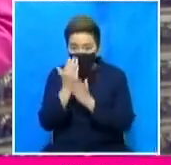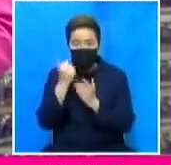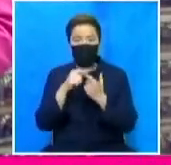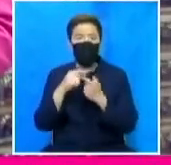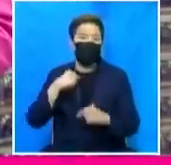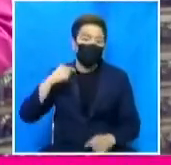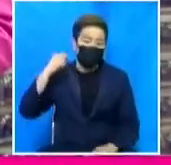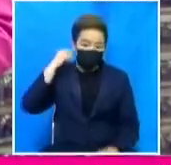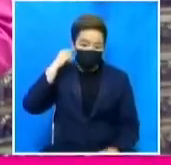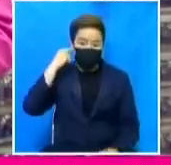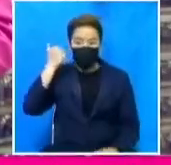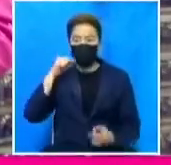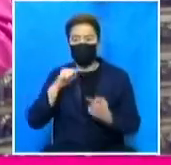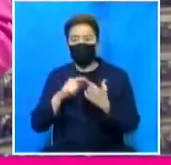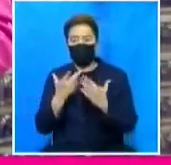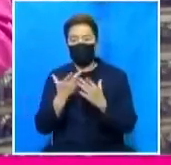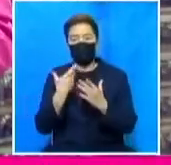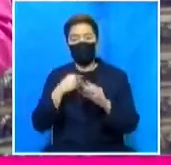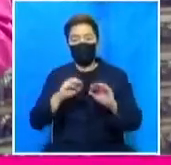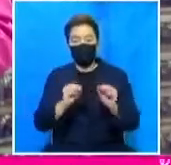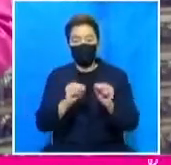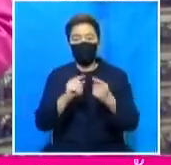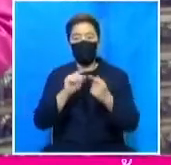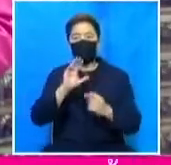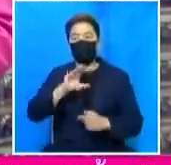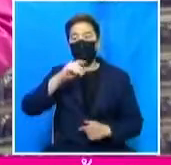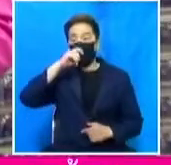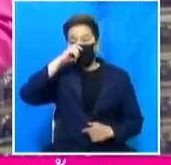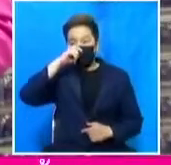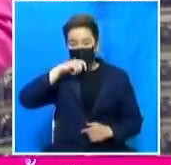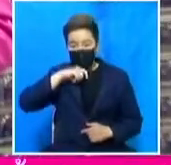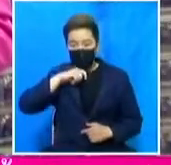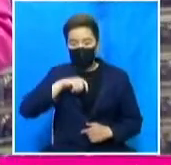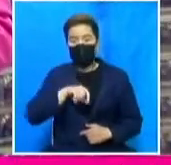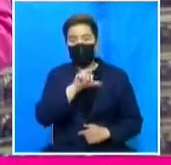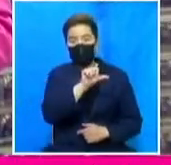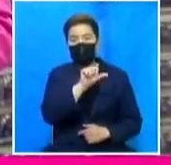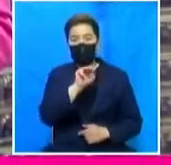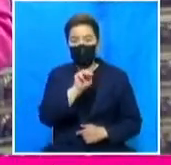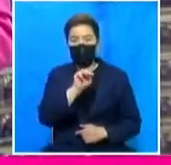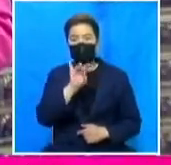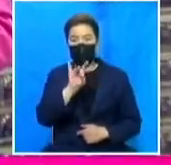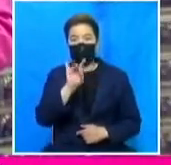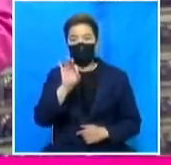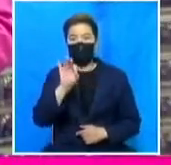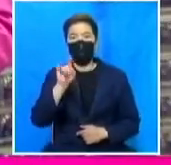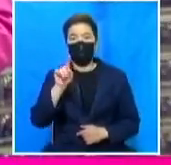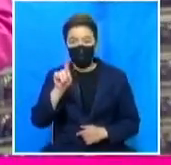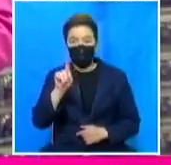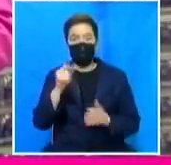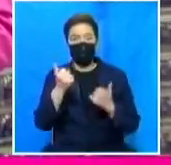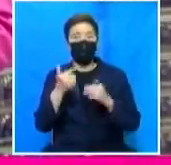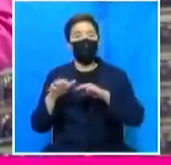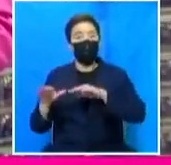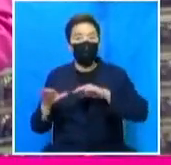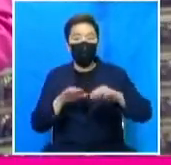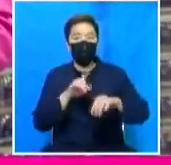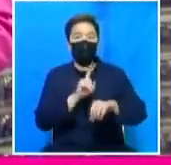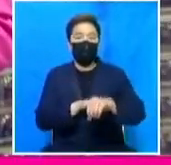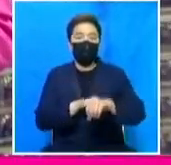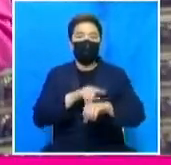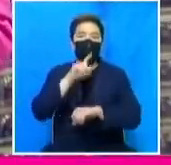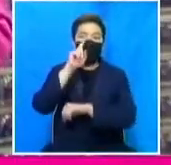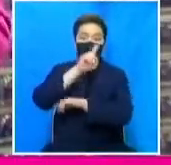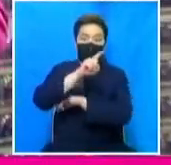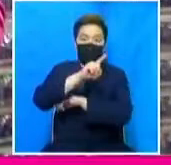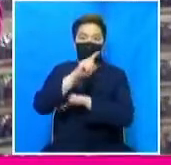ายทอดเสียงได้ผ่านทางสถานีวิทยุกระจายเสียงแห่งประเทศไทย AM 891กิโลเฮิรตซ์เวลาประมาณ 13 น